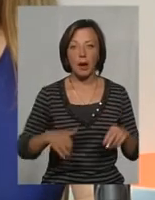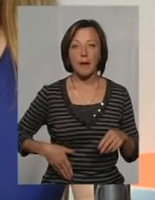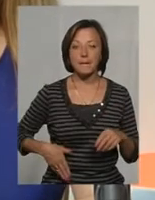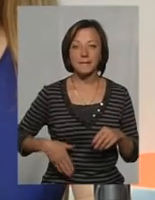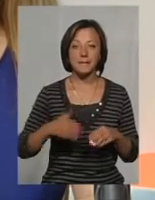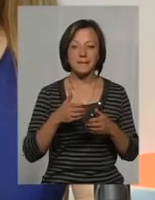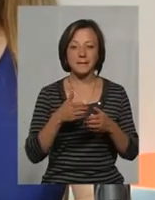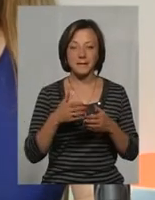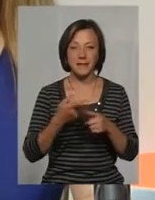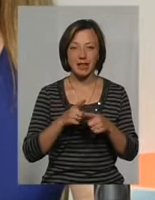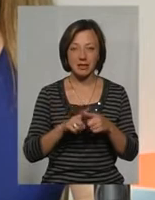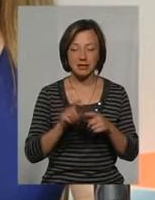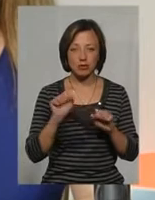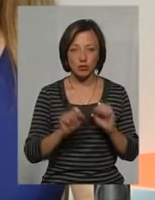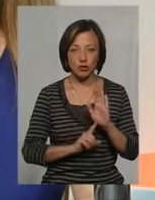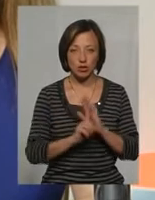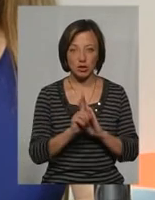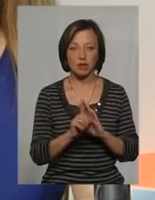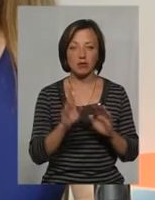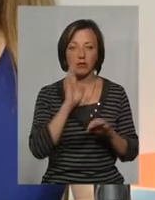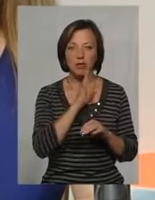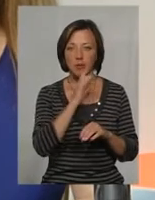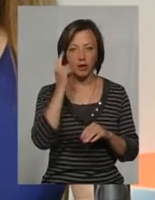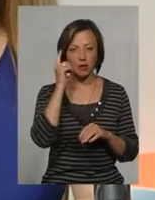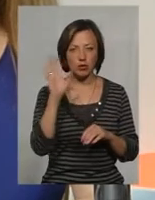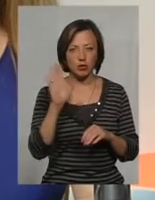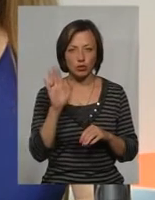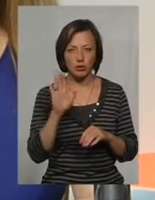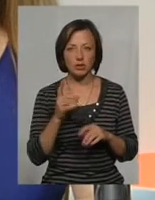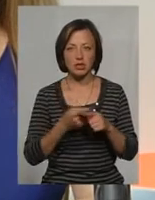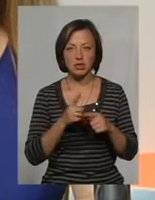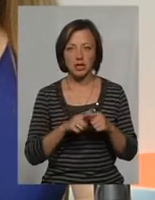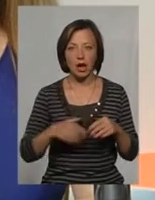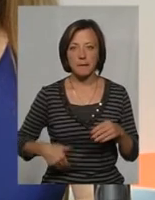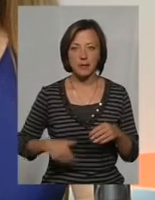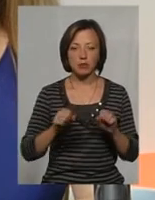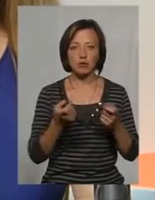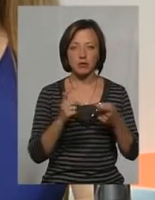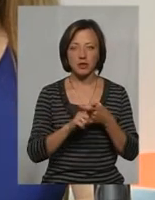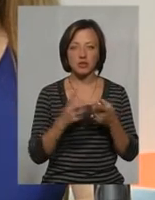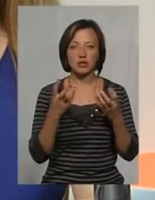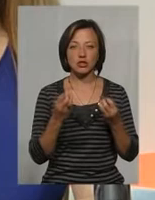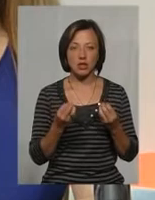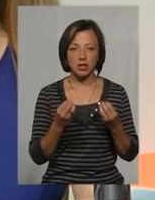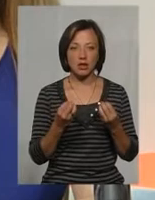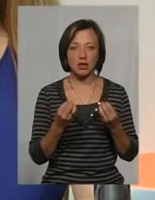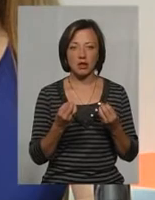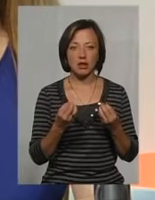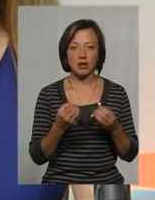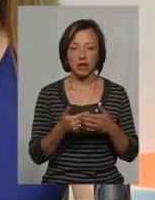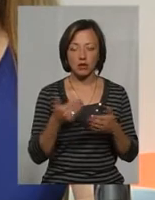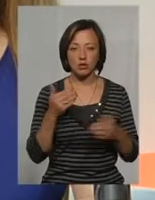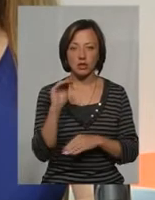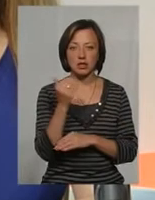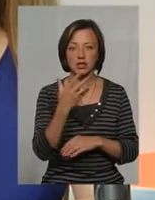в дитини може точно так же починатися, і мама може не подумати про те, що цей апендицит може пов'язати ще конкретно, якщо накануні